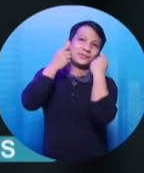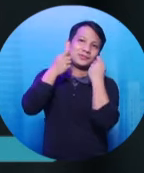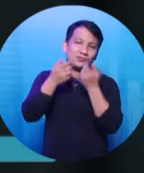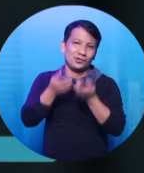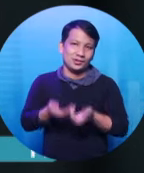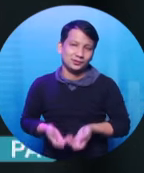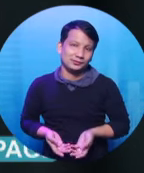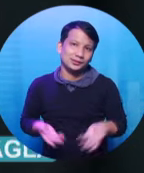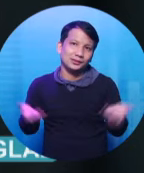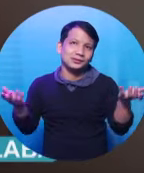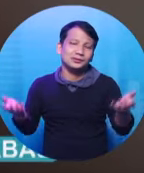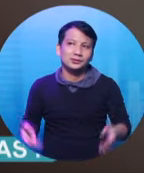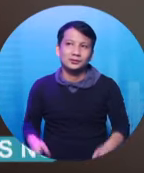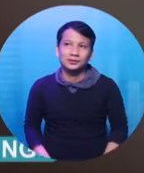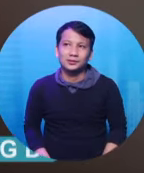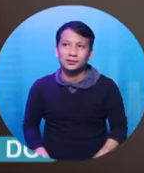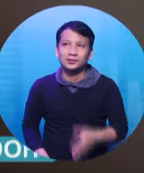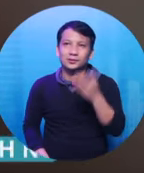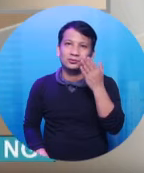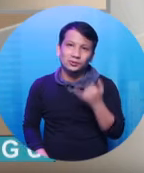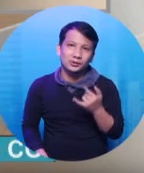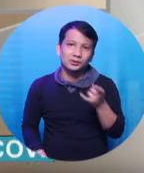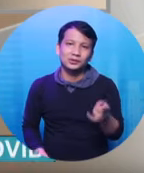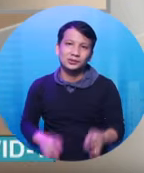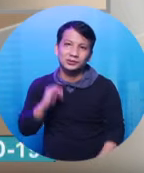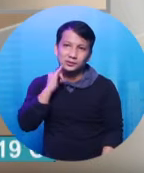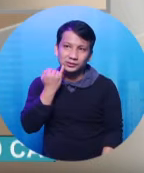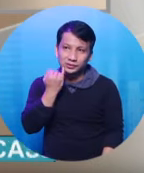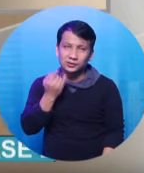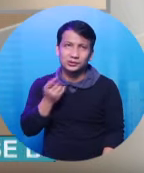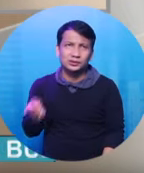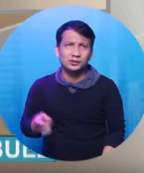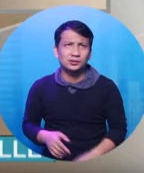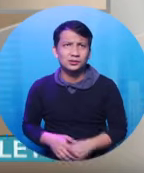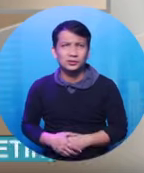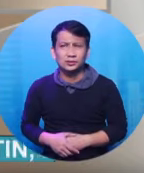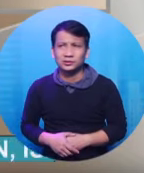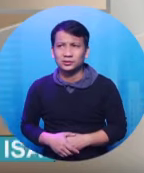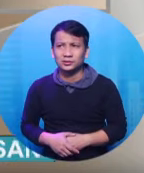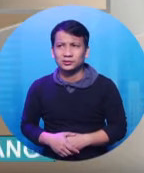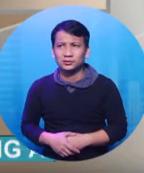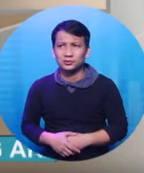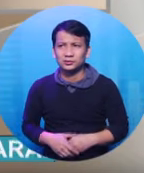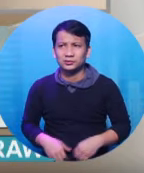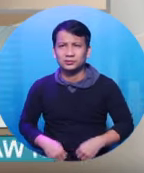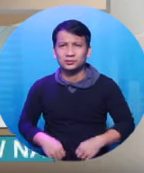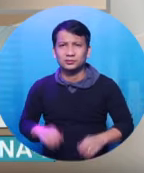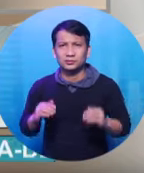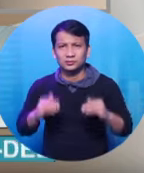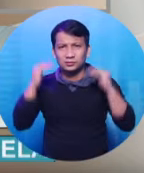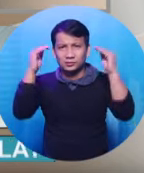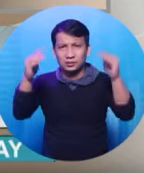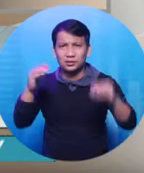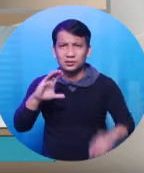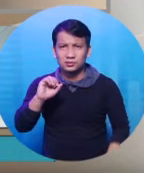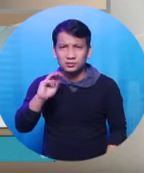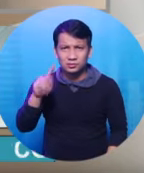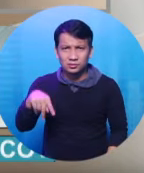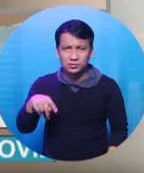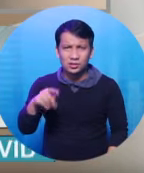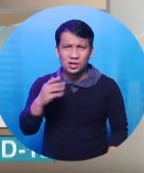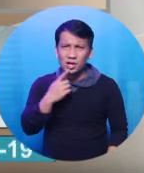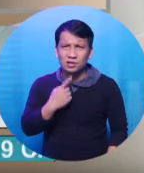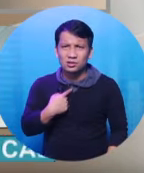Grabe, lahat ng yan dahil po sa selos. Ayaw magsalita ng polis, then umakyat tayo sa mas mataas. Umakyat tayo sa kamkrami. Ba't ayaw